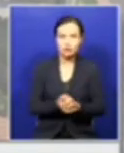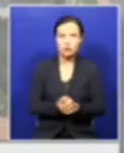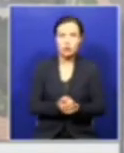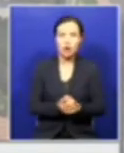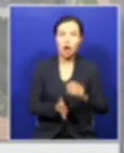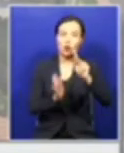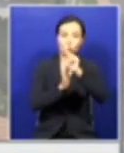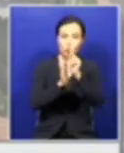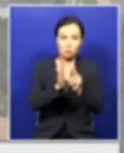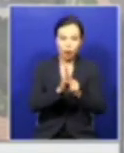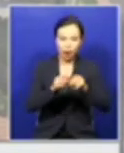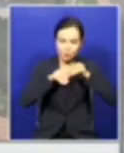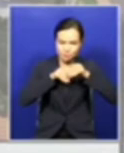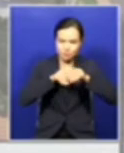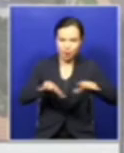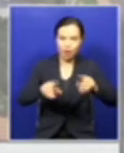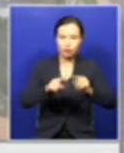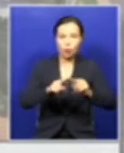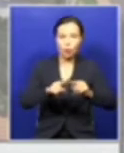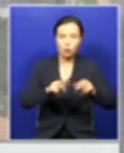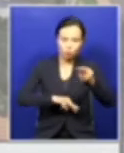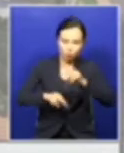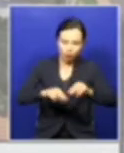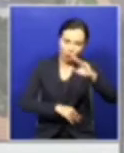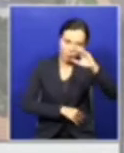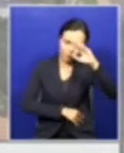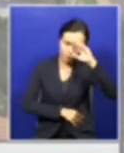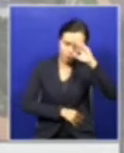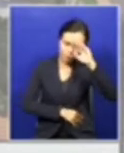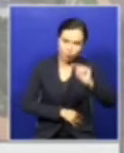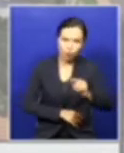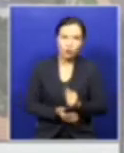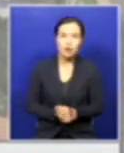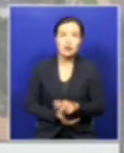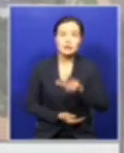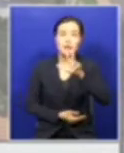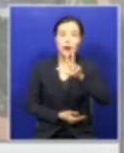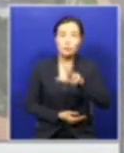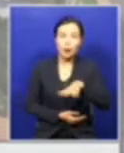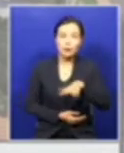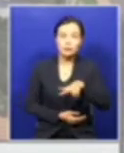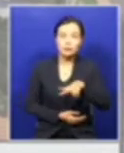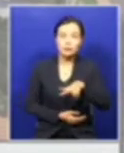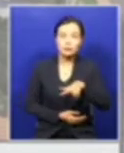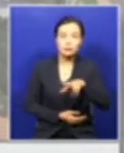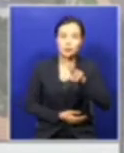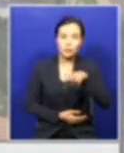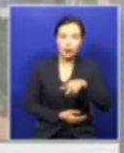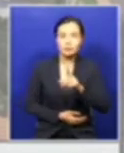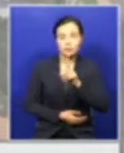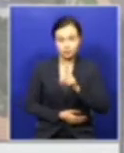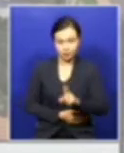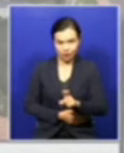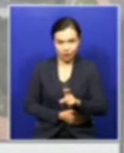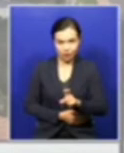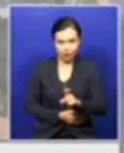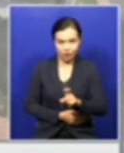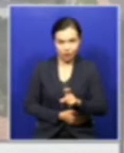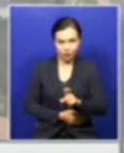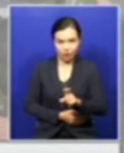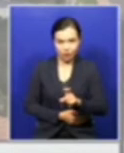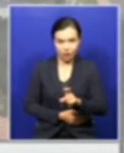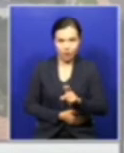ภัยไข้เจ็บตัวเลขที่เราพบในประเทศไทย 3,000 กว่ารายอัตราการเสียชีวิตไม่เกิดไม่ถึ